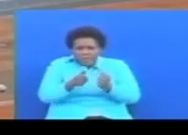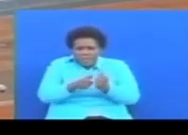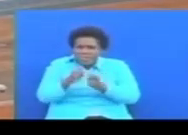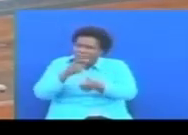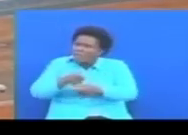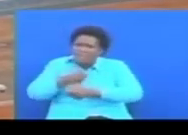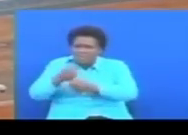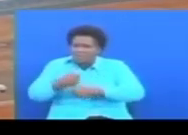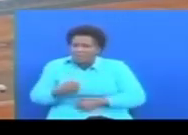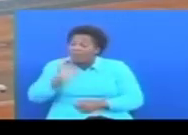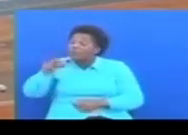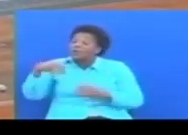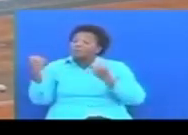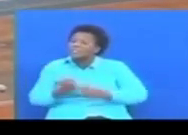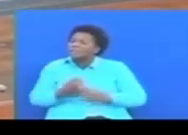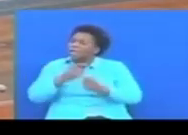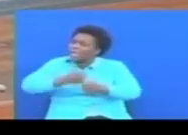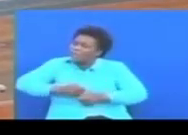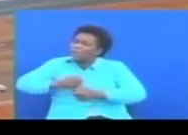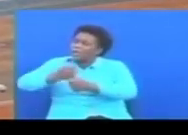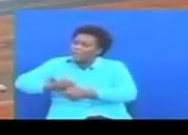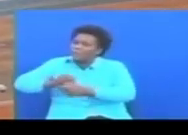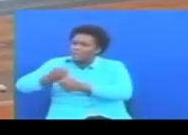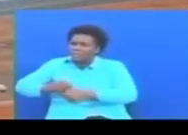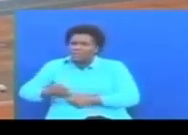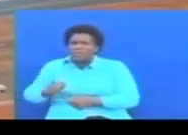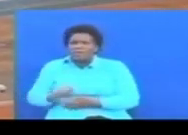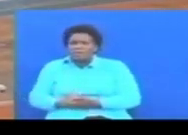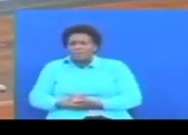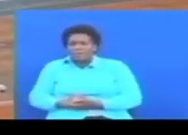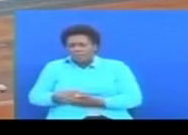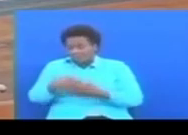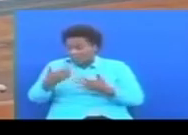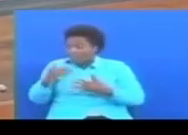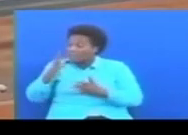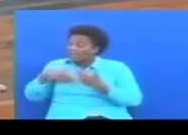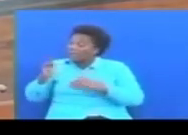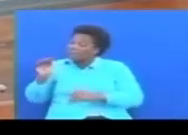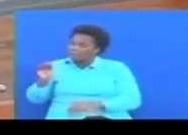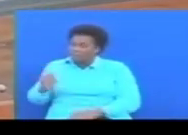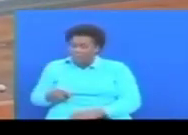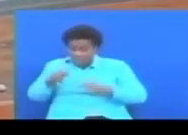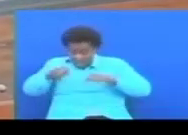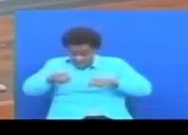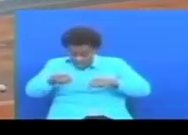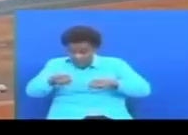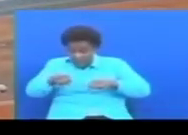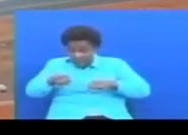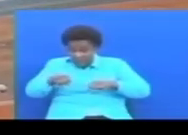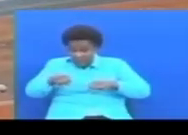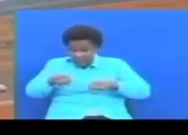Spika, kwa mwaka mzima katika eneo hili. Kwa hiyo ni mwarifu tu Mheshimiwa mbunge kwamba hivi leo